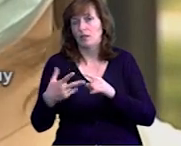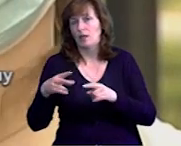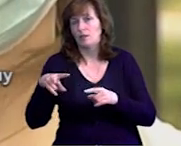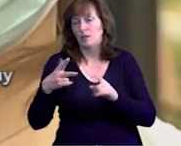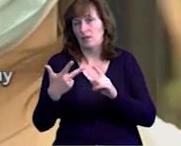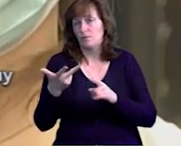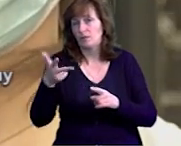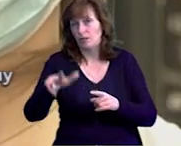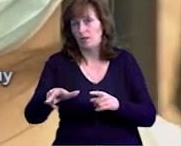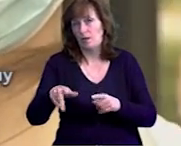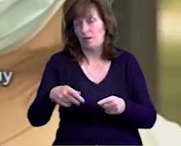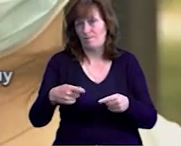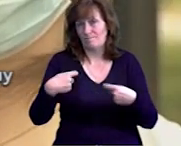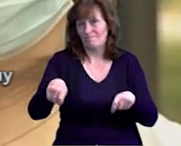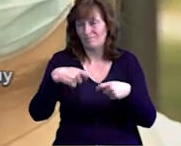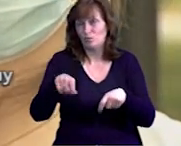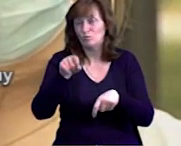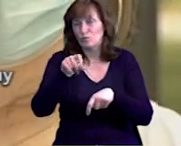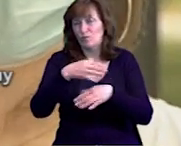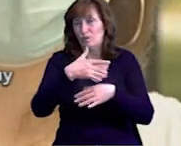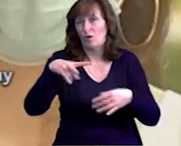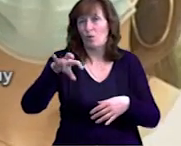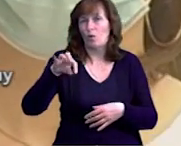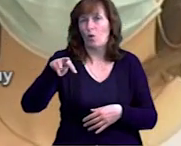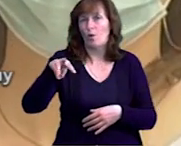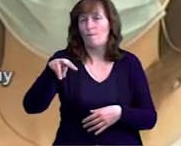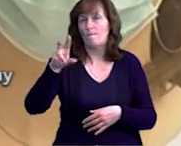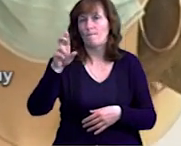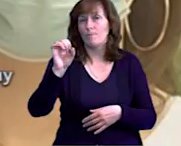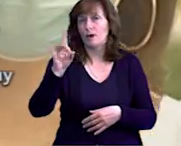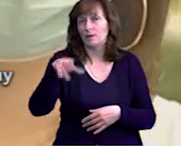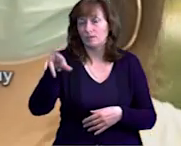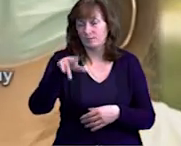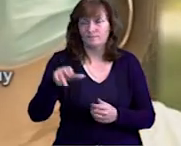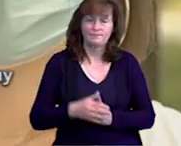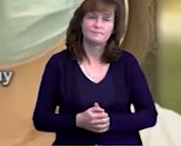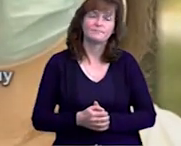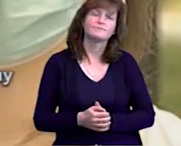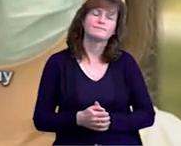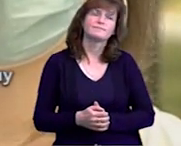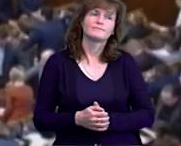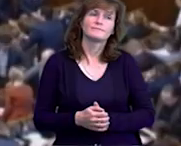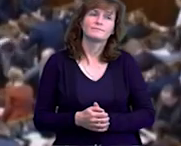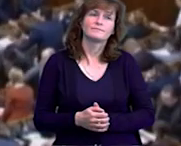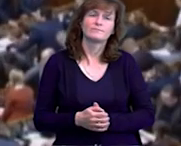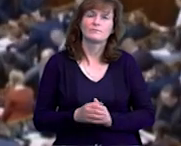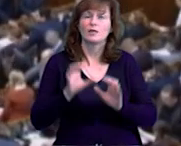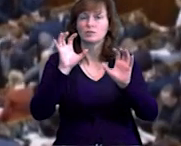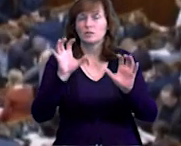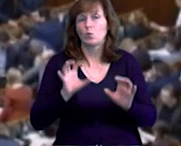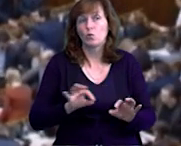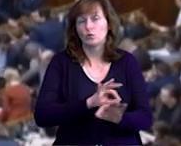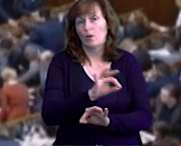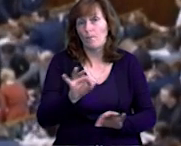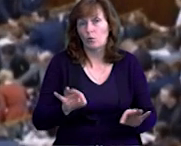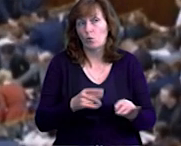ломбарди. Інтересно, чому ж так? Все тому, що воно все по кругу ці гроші ходять, от в них до других. Законопроєкт депутата